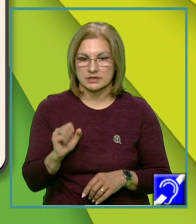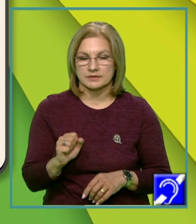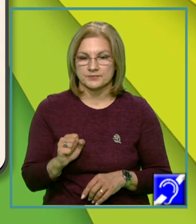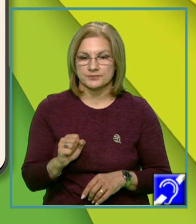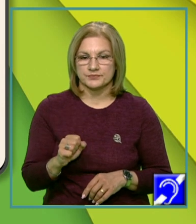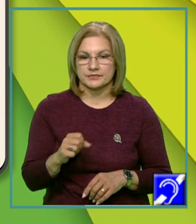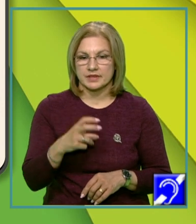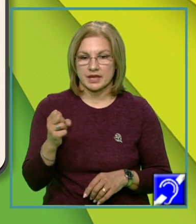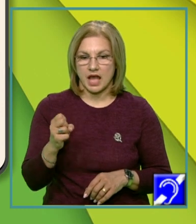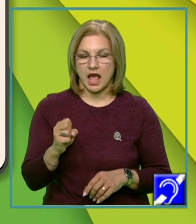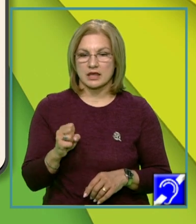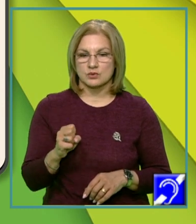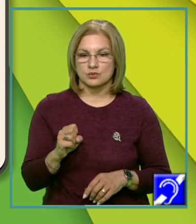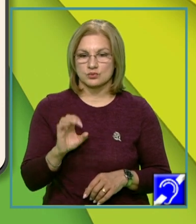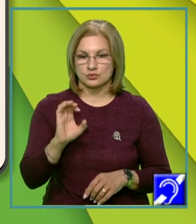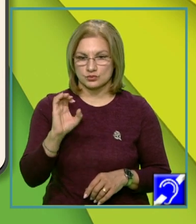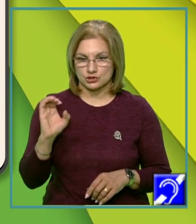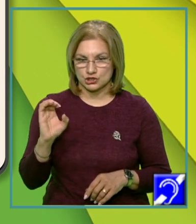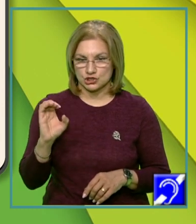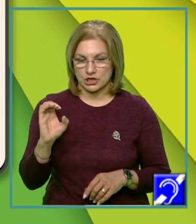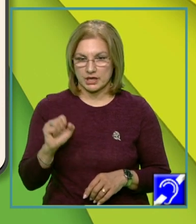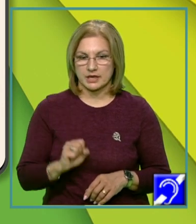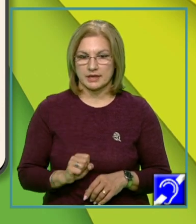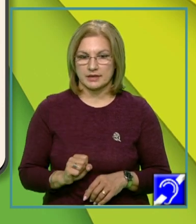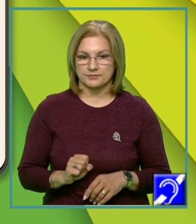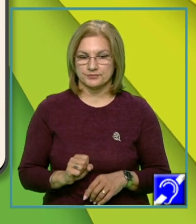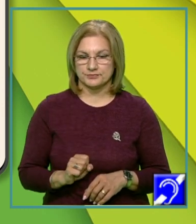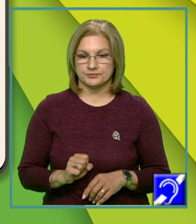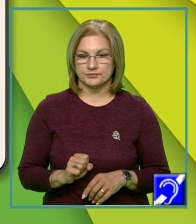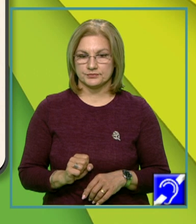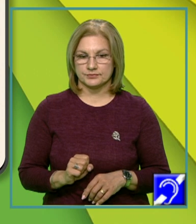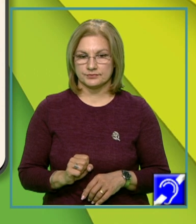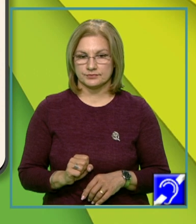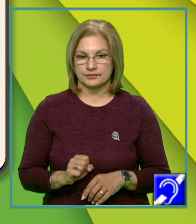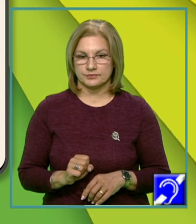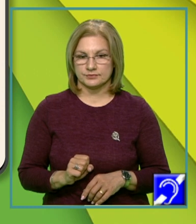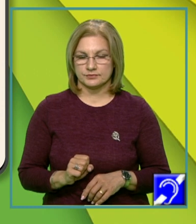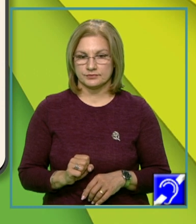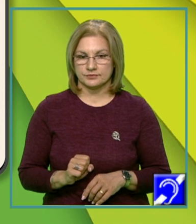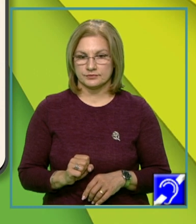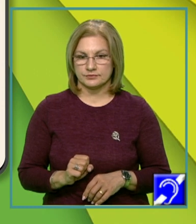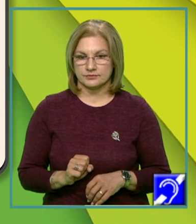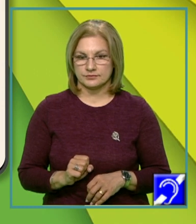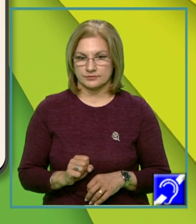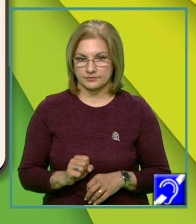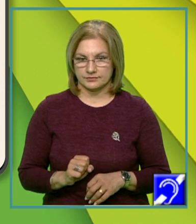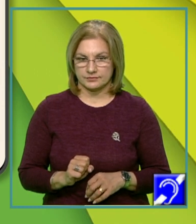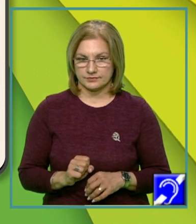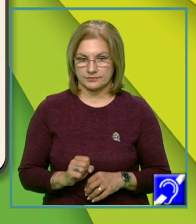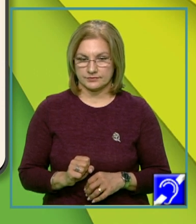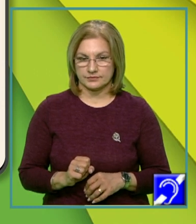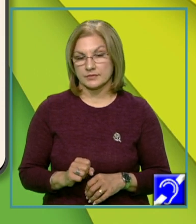egal cu punctul C dar de cele două laturi ale triunghiului sunt congruențe în punctul C